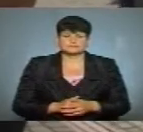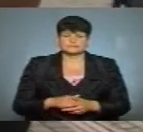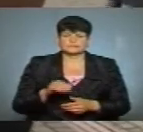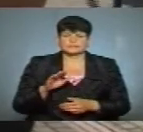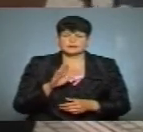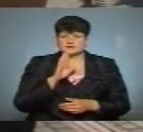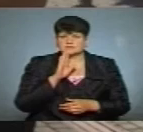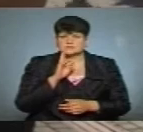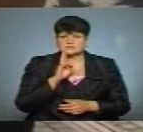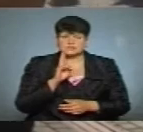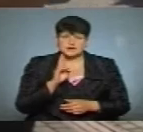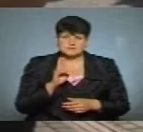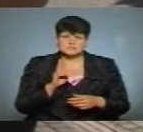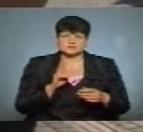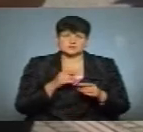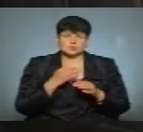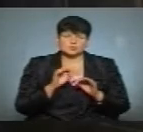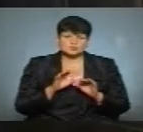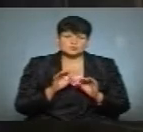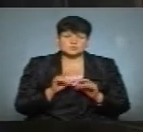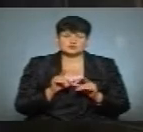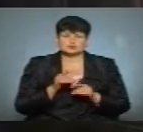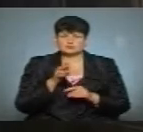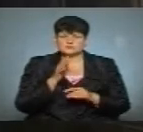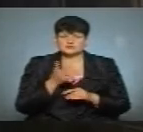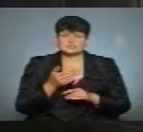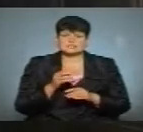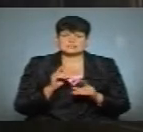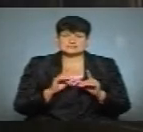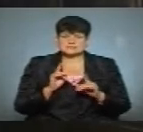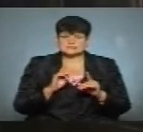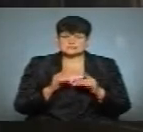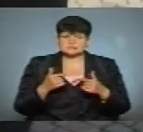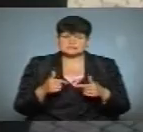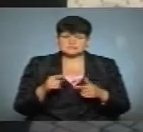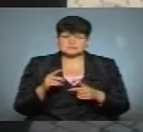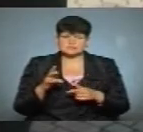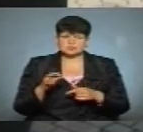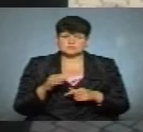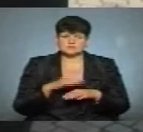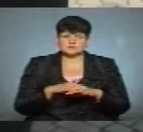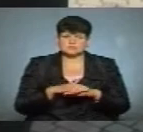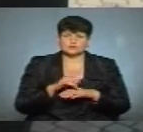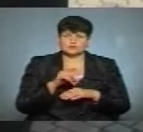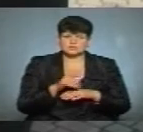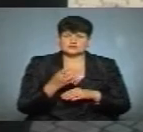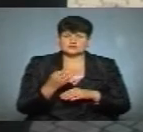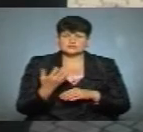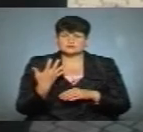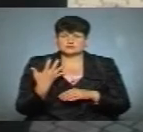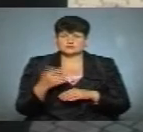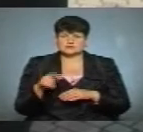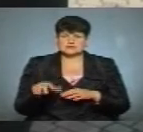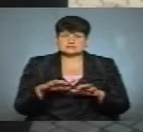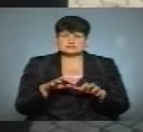Абітурієнтка з Кременця Ангеліна Туницька розповідає, під час основної сесії ЗНО з математики у неї та ще 5 абітурієнток